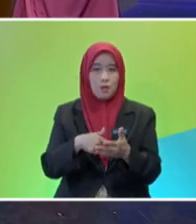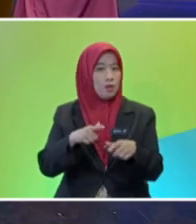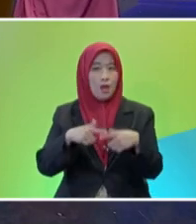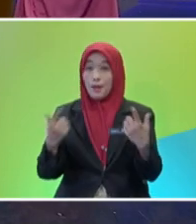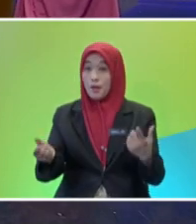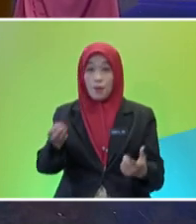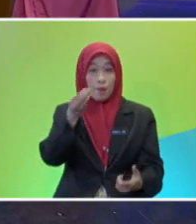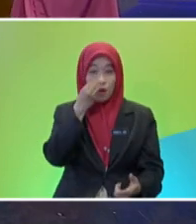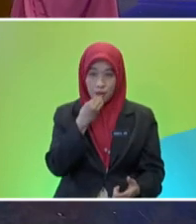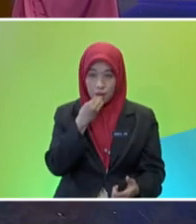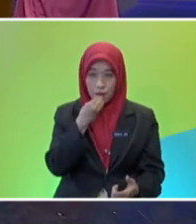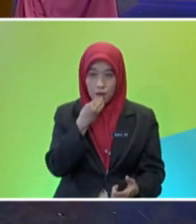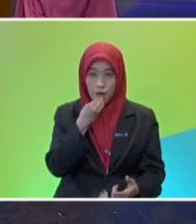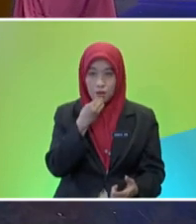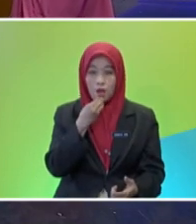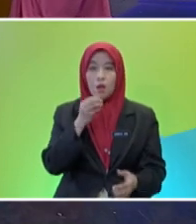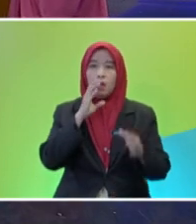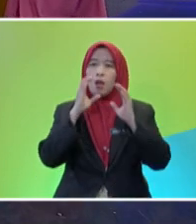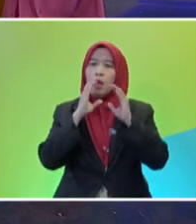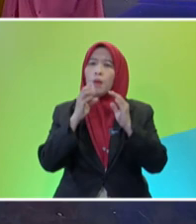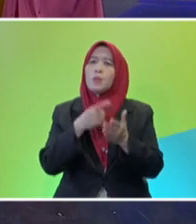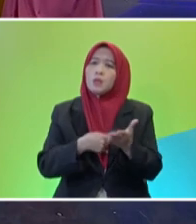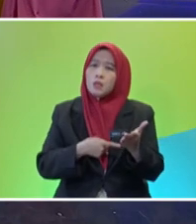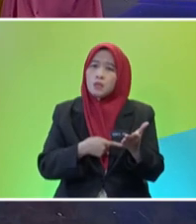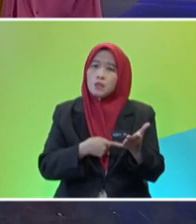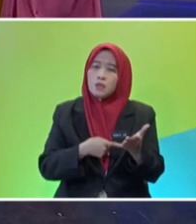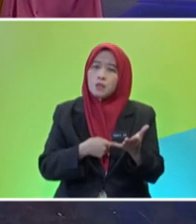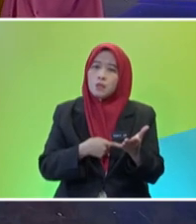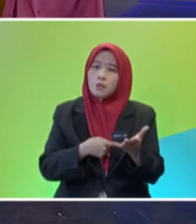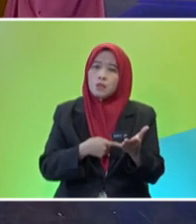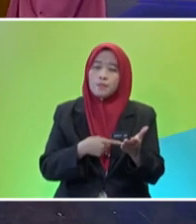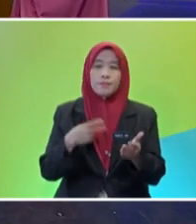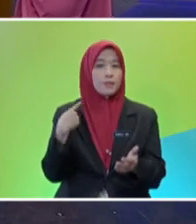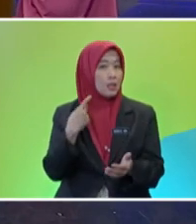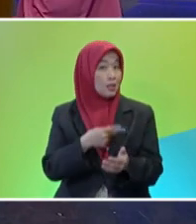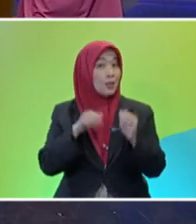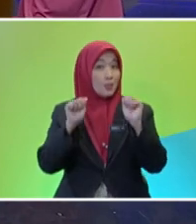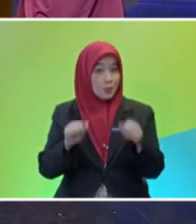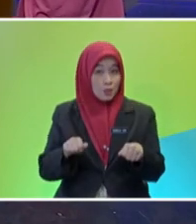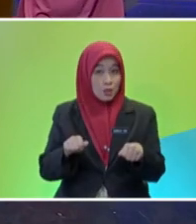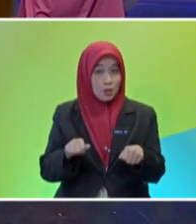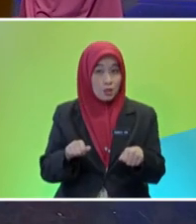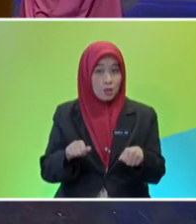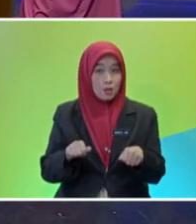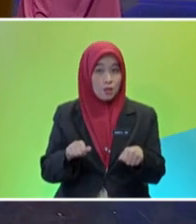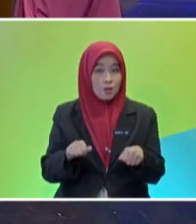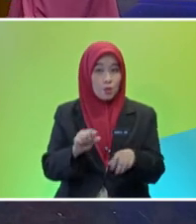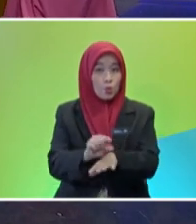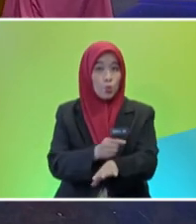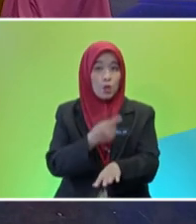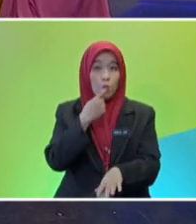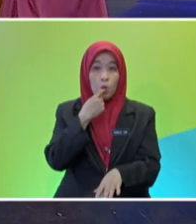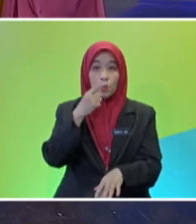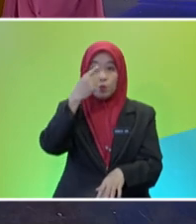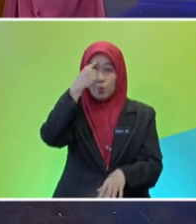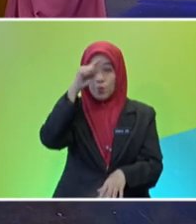makan, bercakap, apa lagi ya? Kita boleh. Kita gunakan mulut untuk apa? Untuk minum